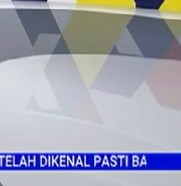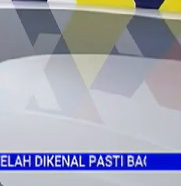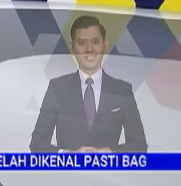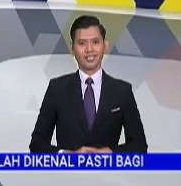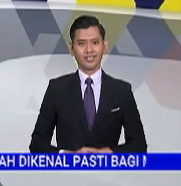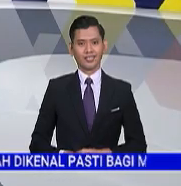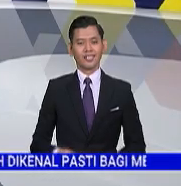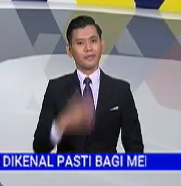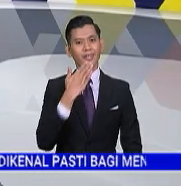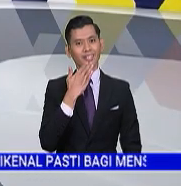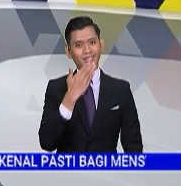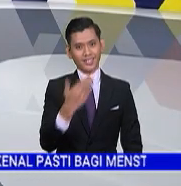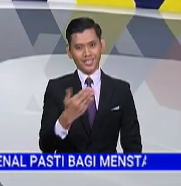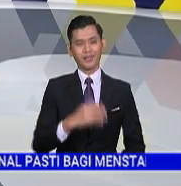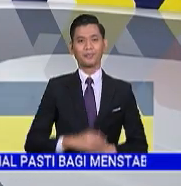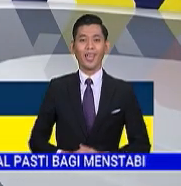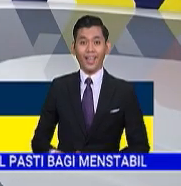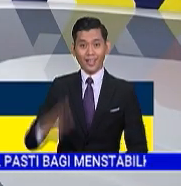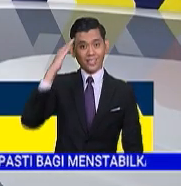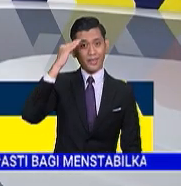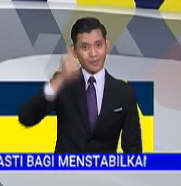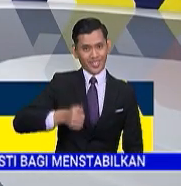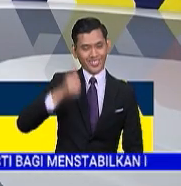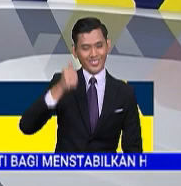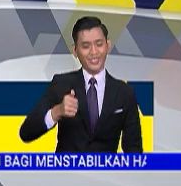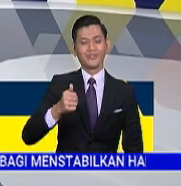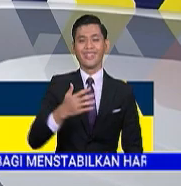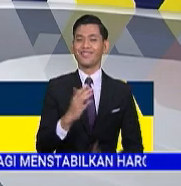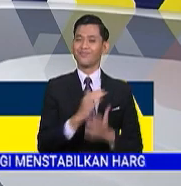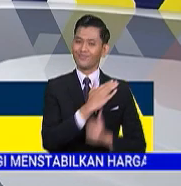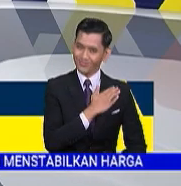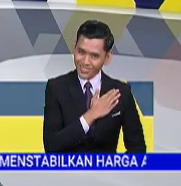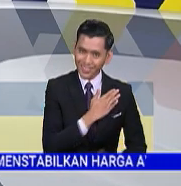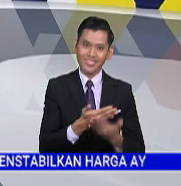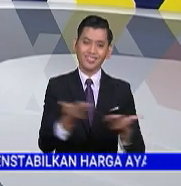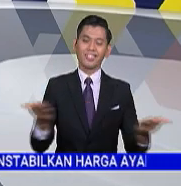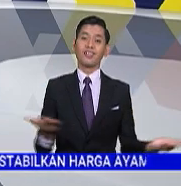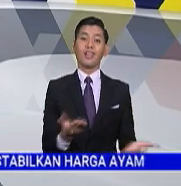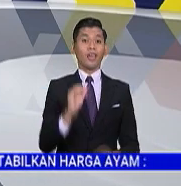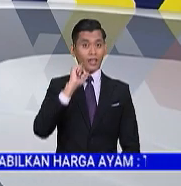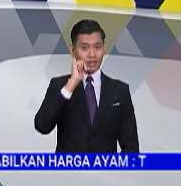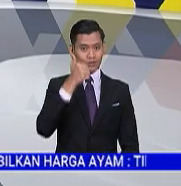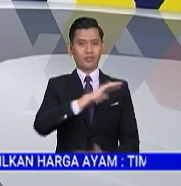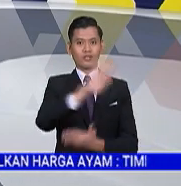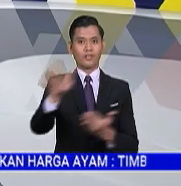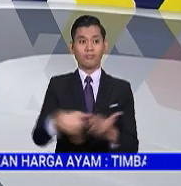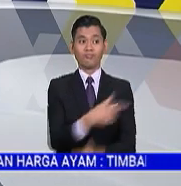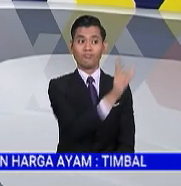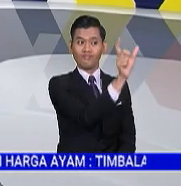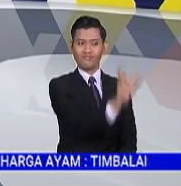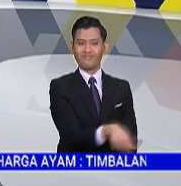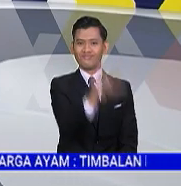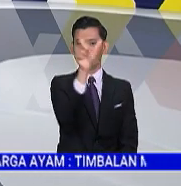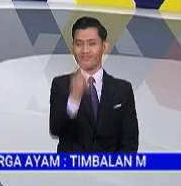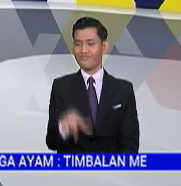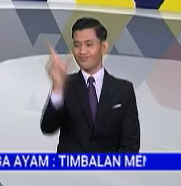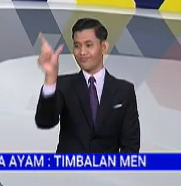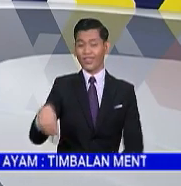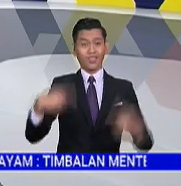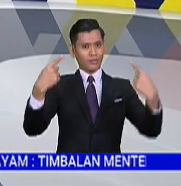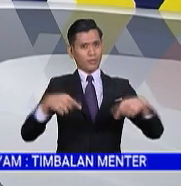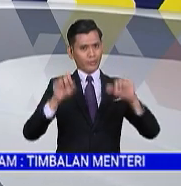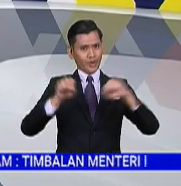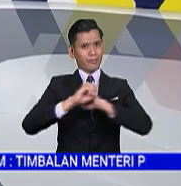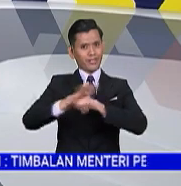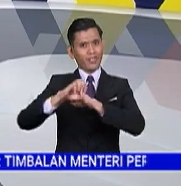Baik, terima kasih Fatke dan Fiona. Assalamualaikum dan salam sejahtera. Mulai esok, semua calon bertanding bakal diberi peluang